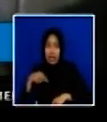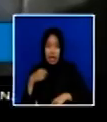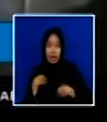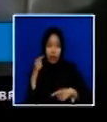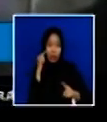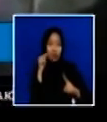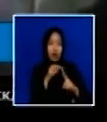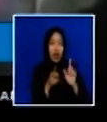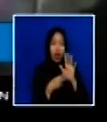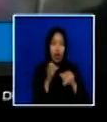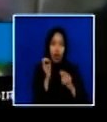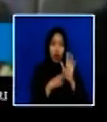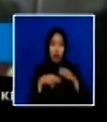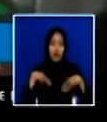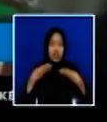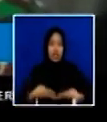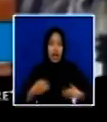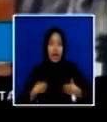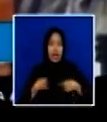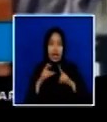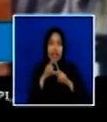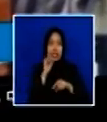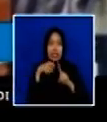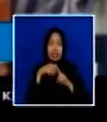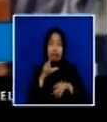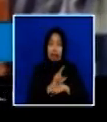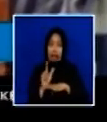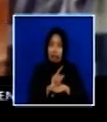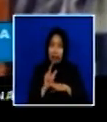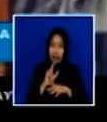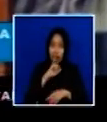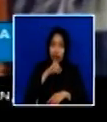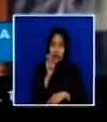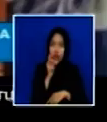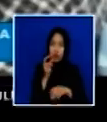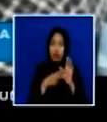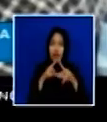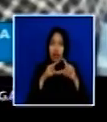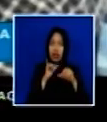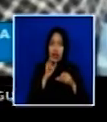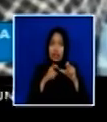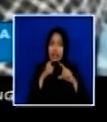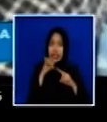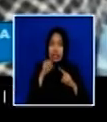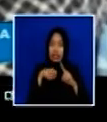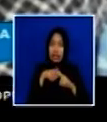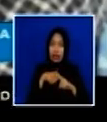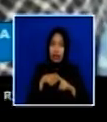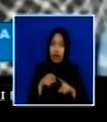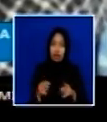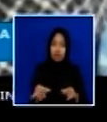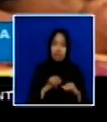diantaranya Diklat jurnalistik bagi anggota karang taruna desa widoro bersama dinas komunikasi dan